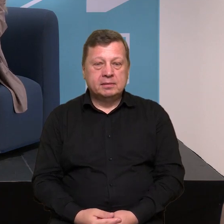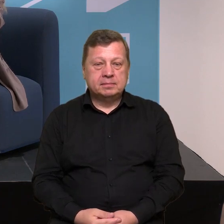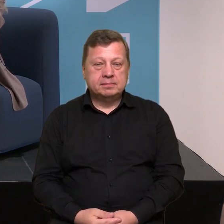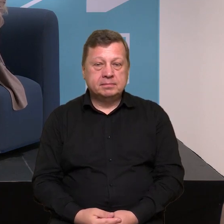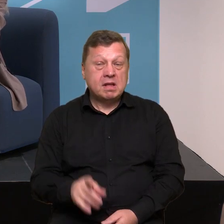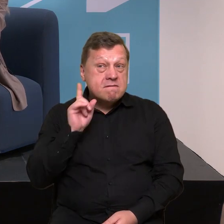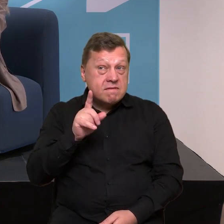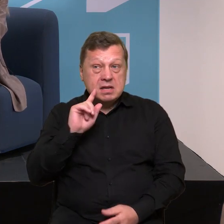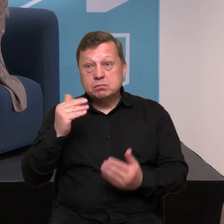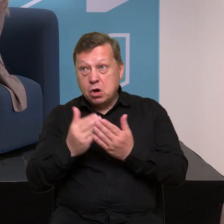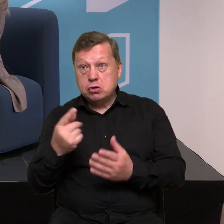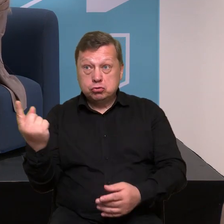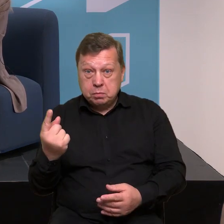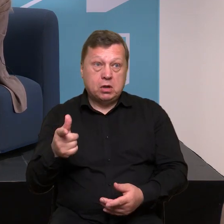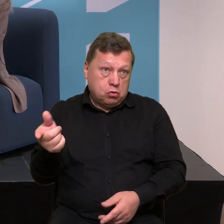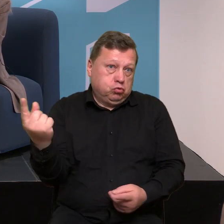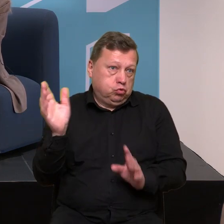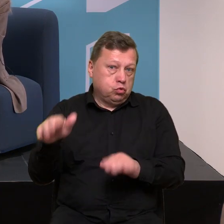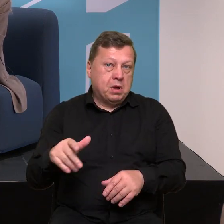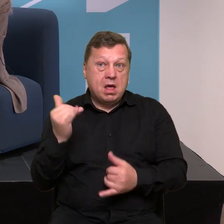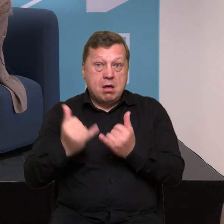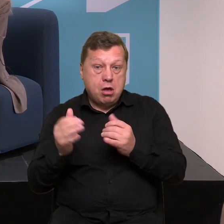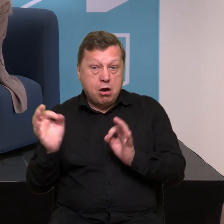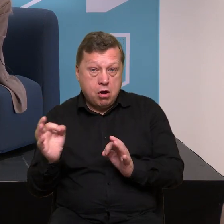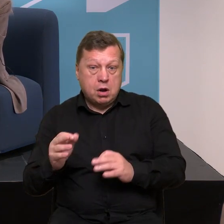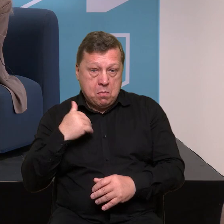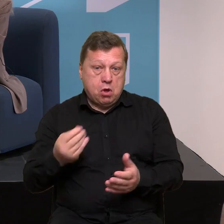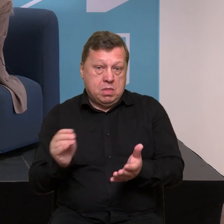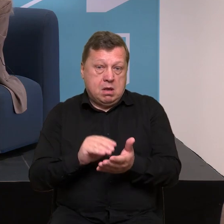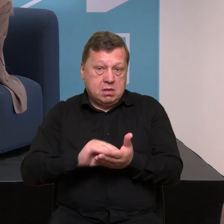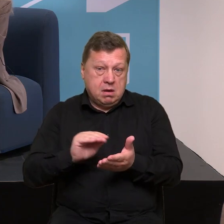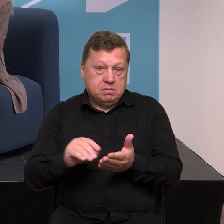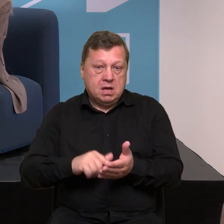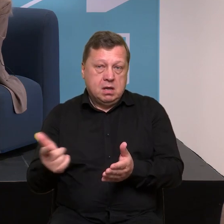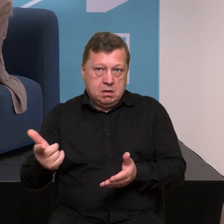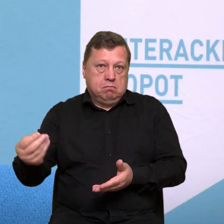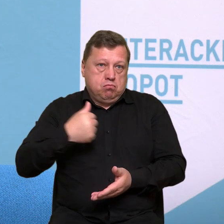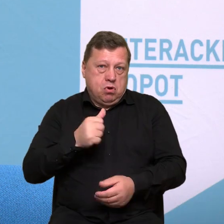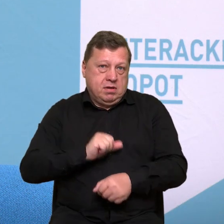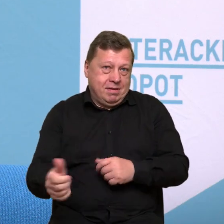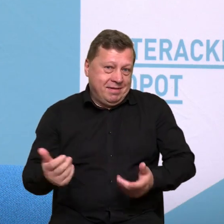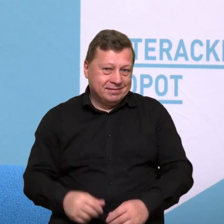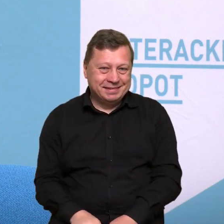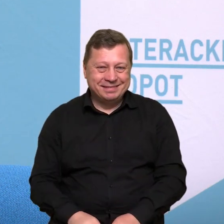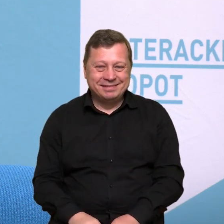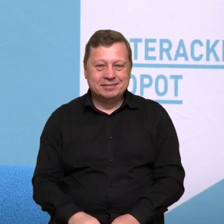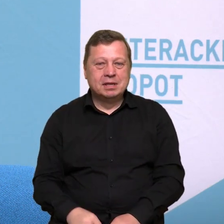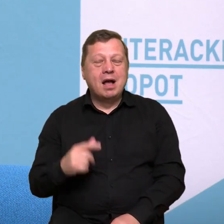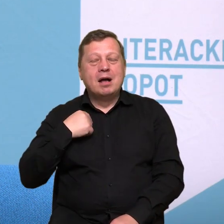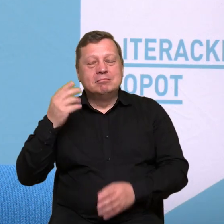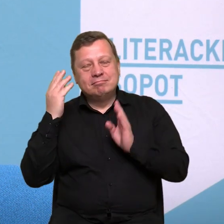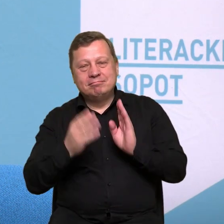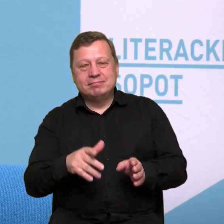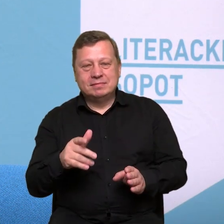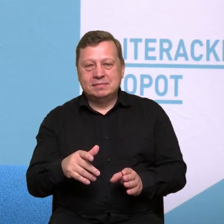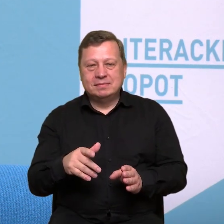Poznaję faceta, jeśli on jest super, to jest super. Jeśli jest straszny, to mogę to opisać i zawsze dostanę za to honorarium. Ale właśnie skoncentrowałyśmy się na